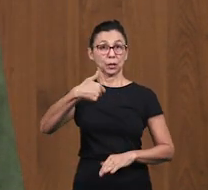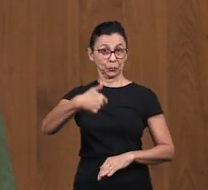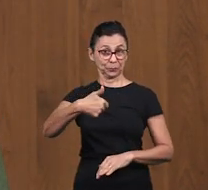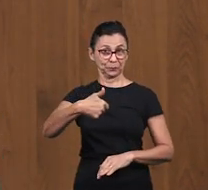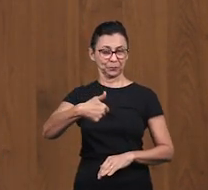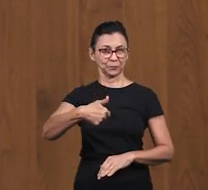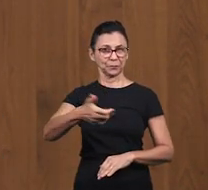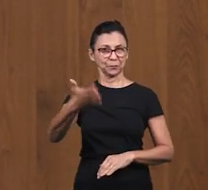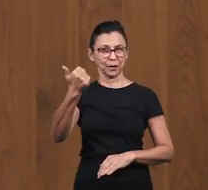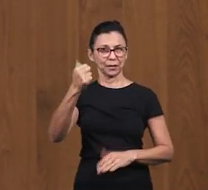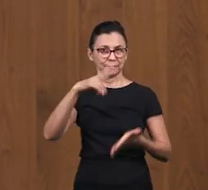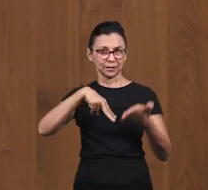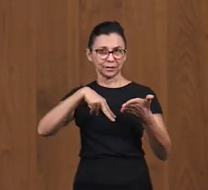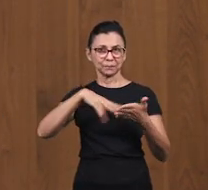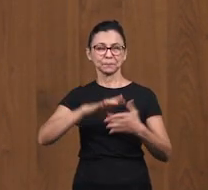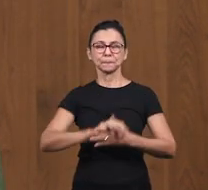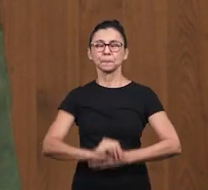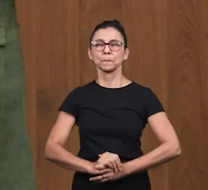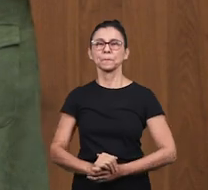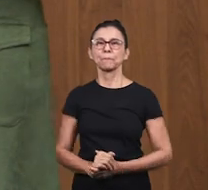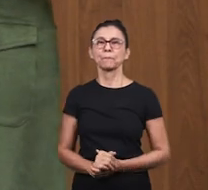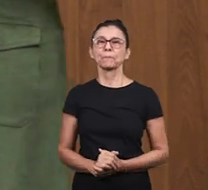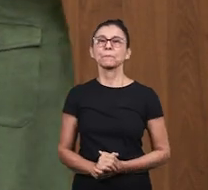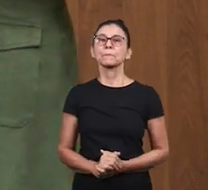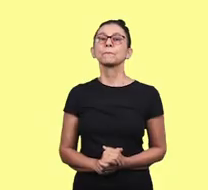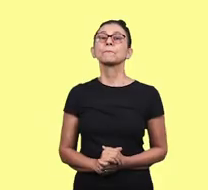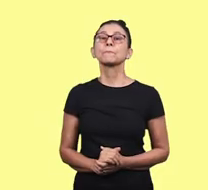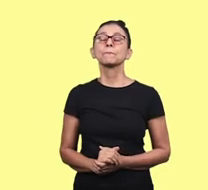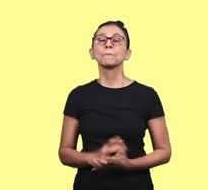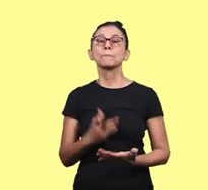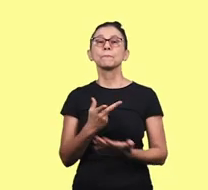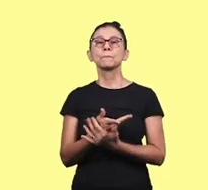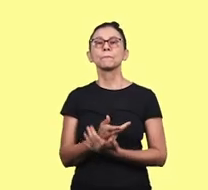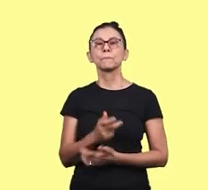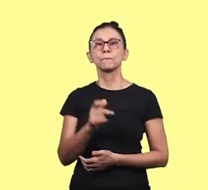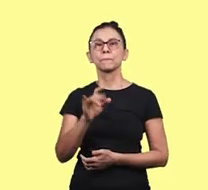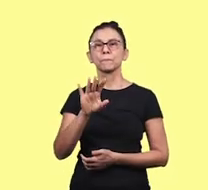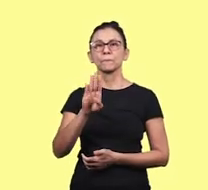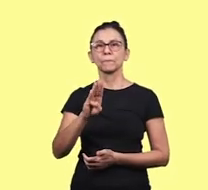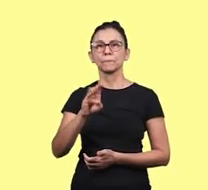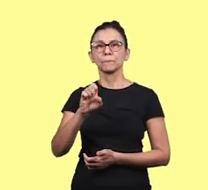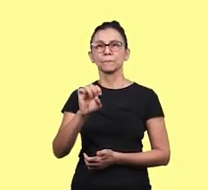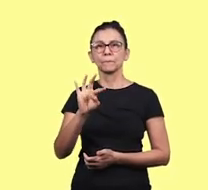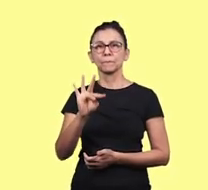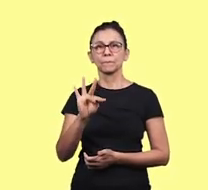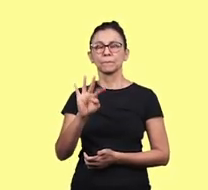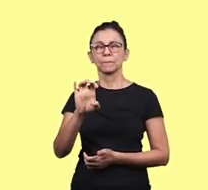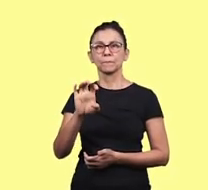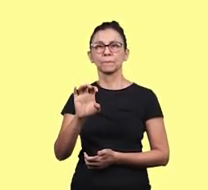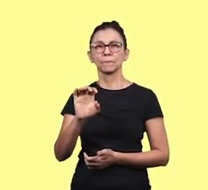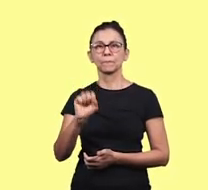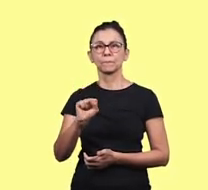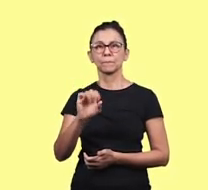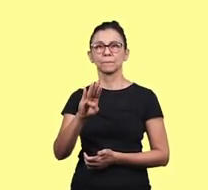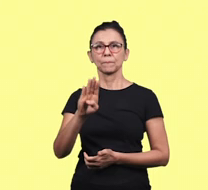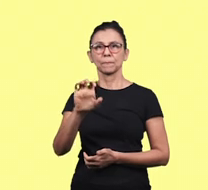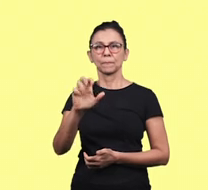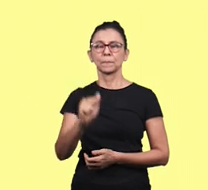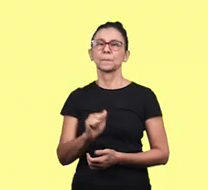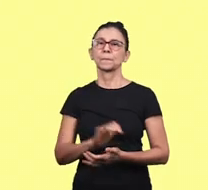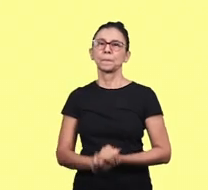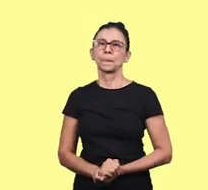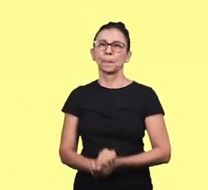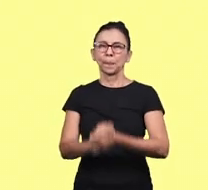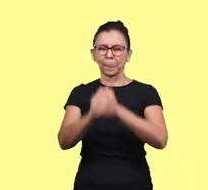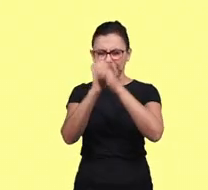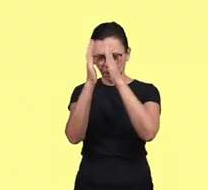verset 31. Nous allons lire avec moi. Alors, Bathsheba s'est inclinée avec le visage par